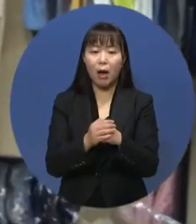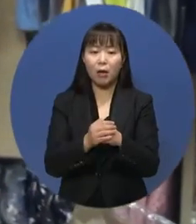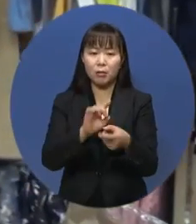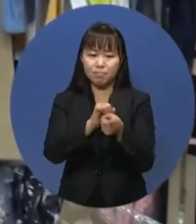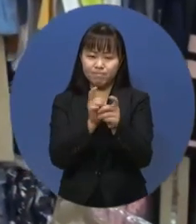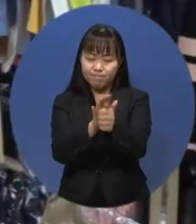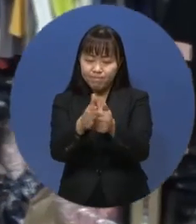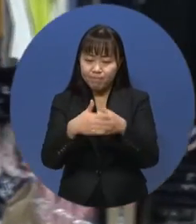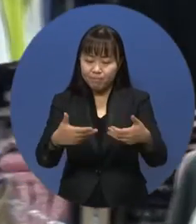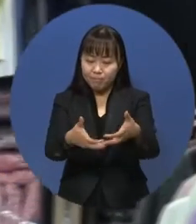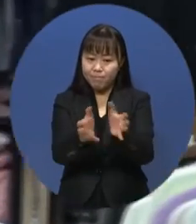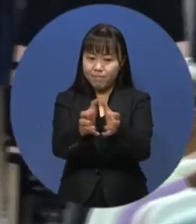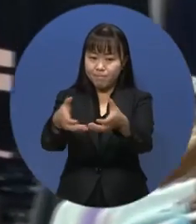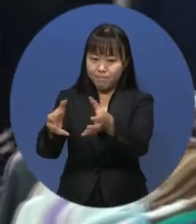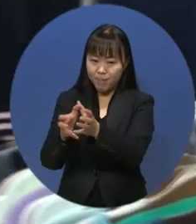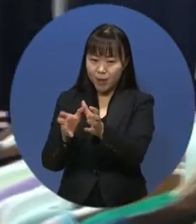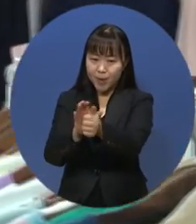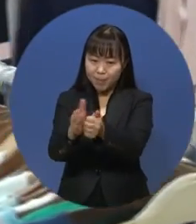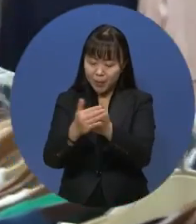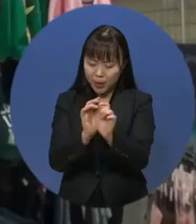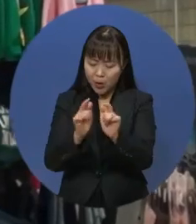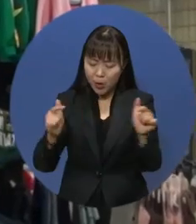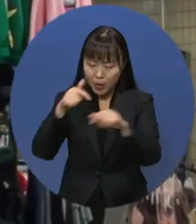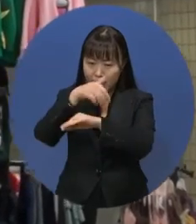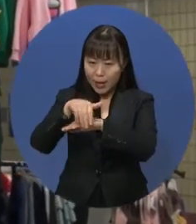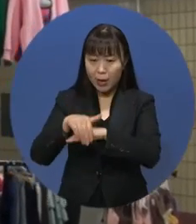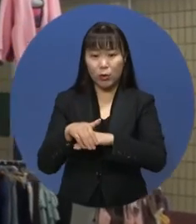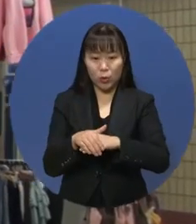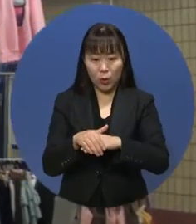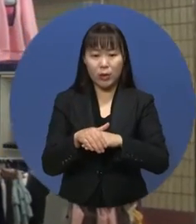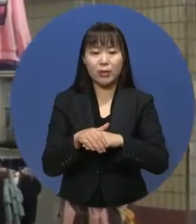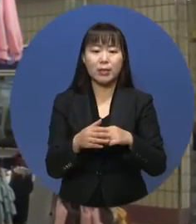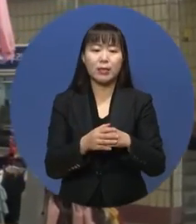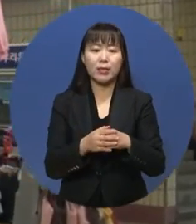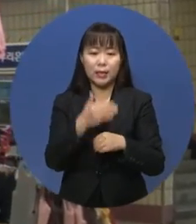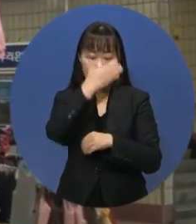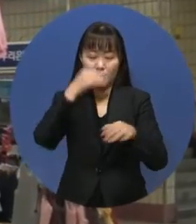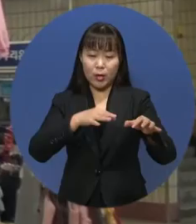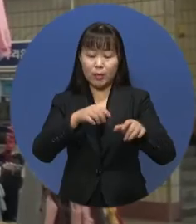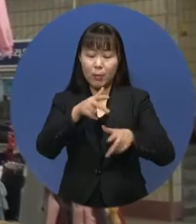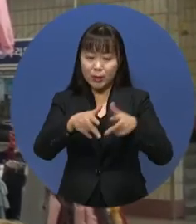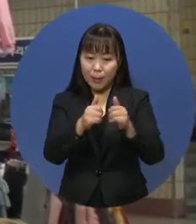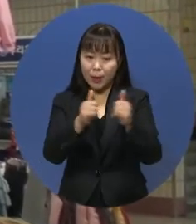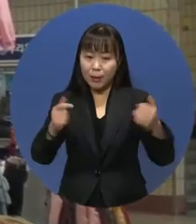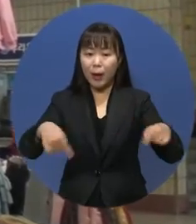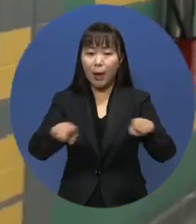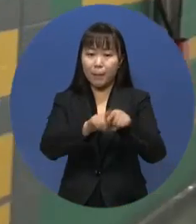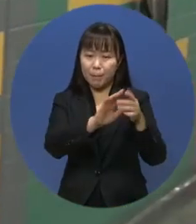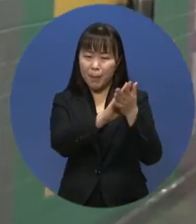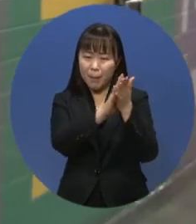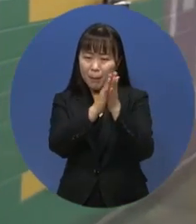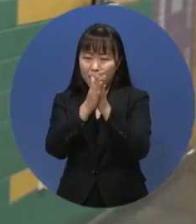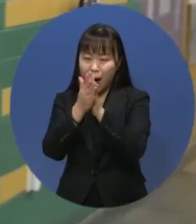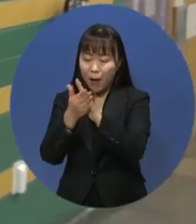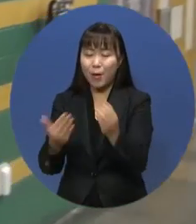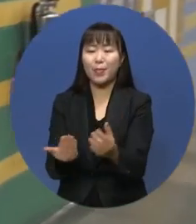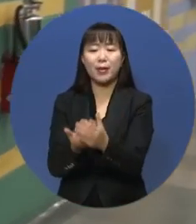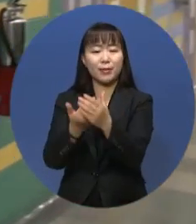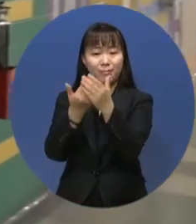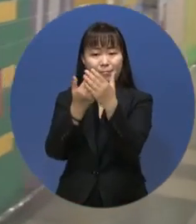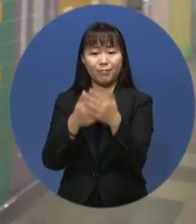산학협력, 단체들과의 협업 등 다양한 기획으로 청년 사업가들과 함께 변화하고